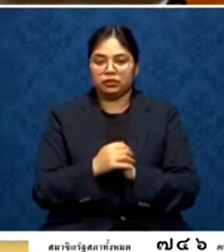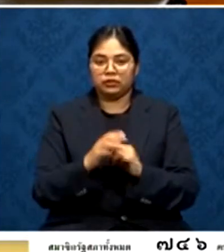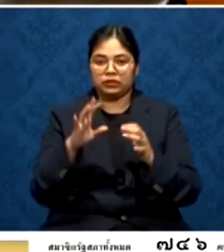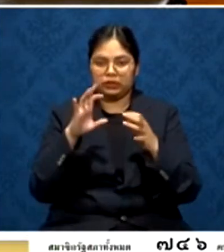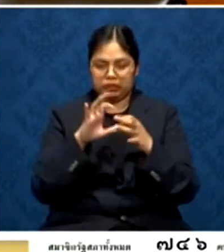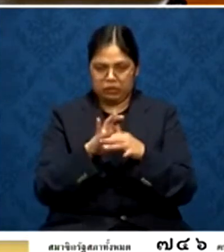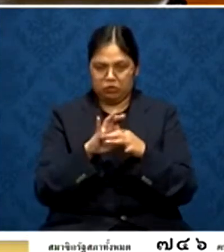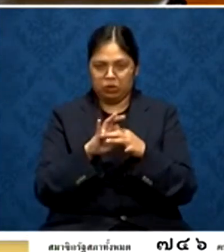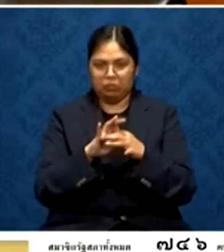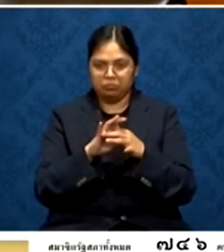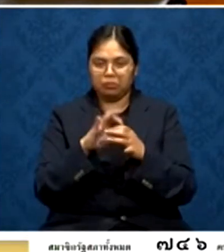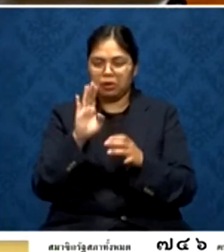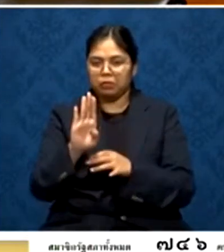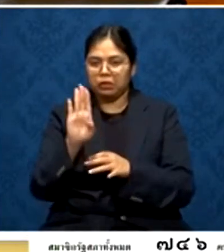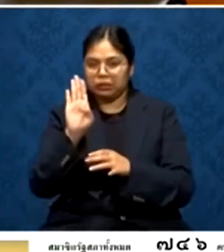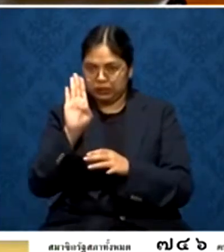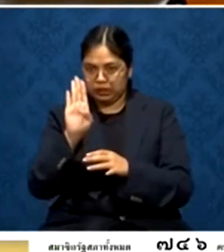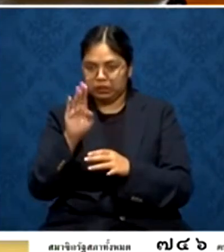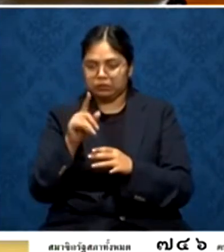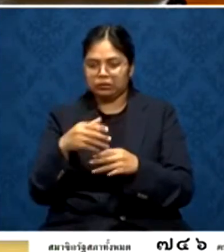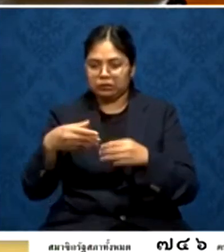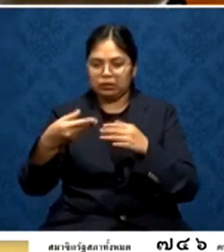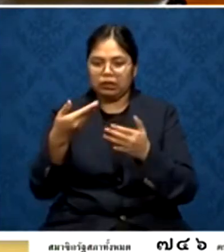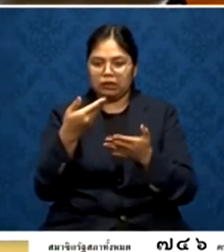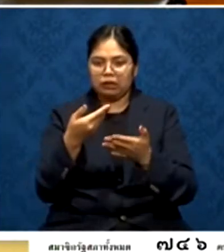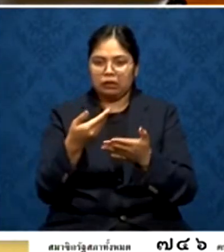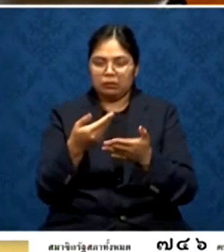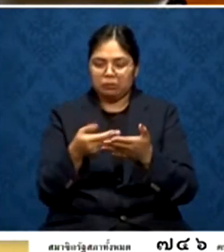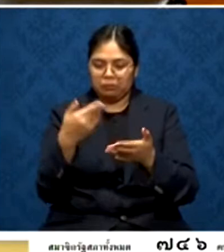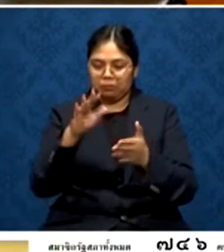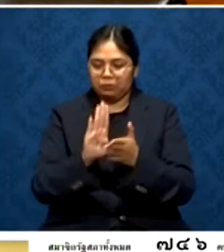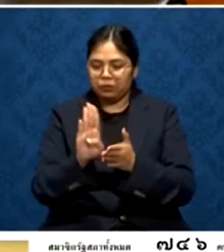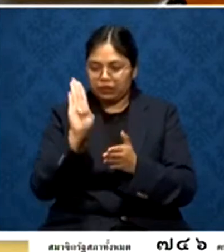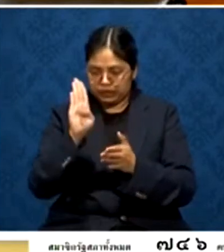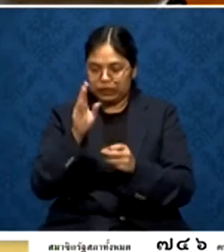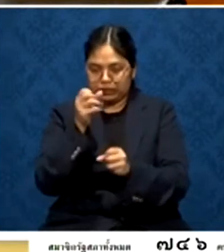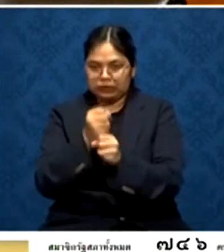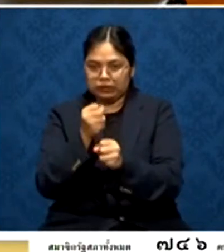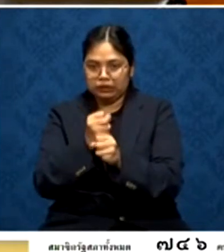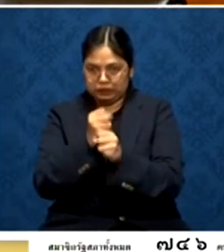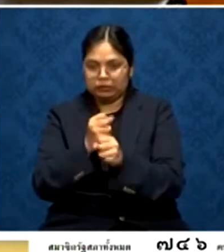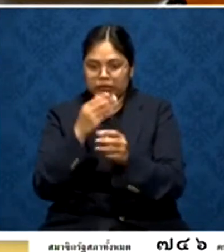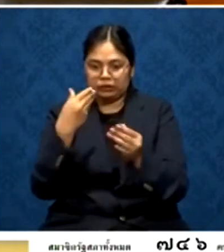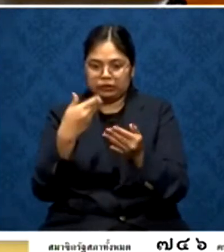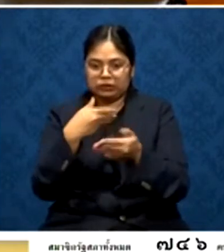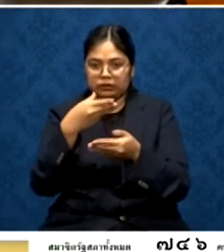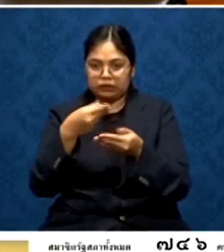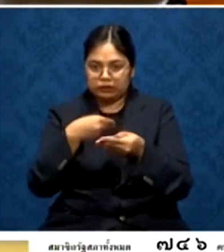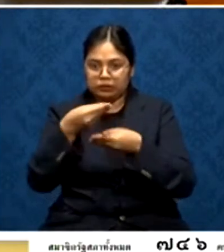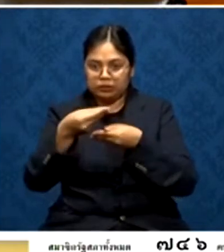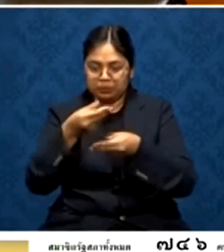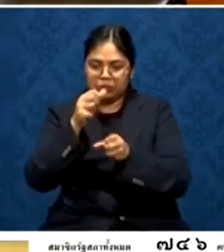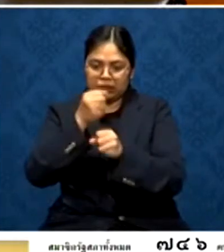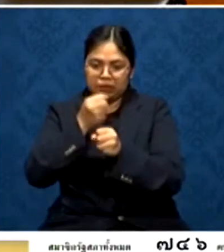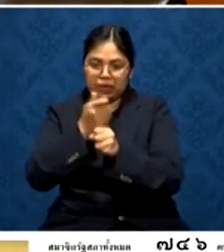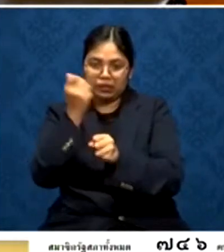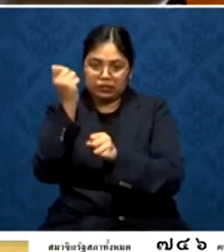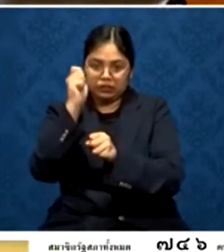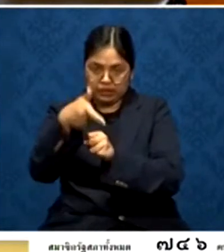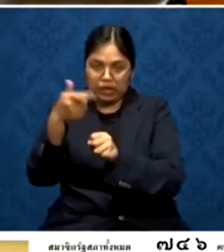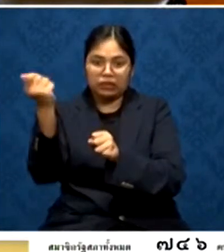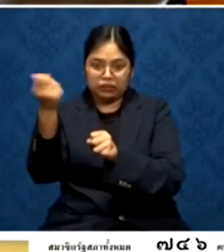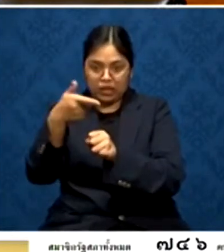านกับเอกชนบางเส้นทางและบางเส้นทางหน่วยงานรัฐดำเนินการเ